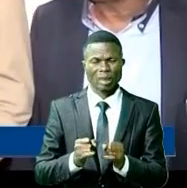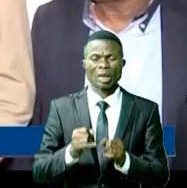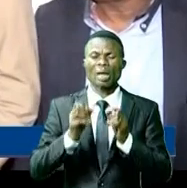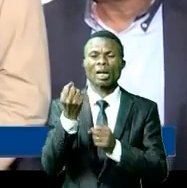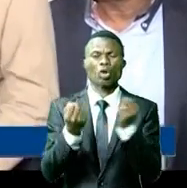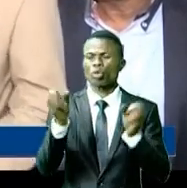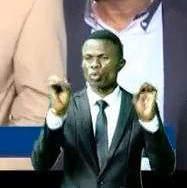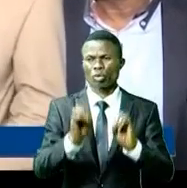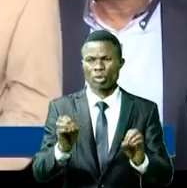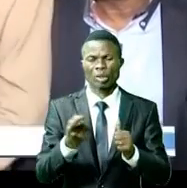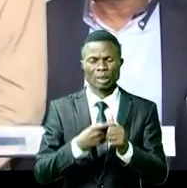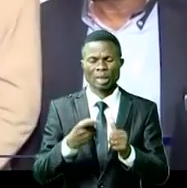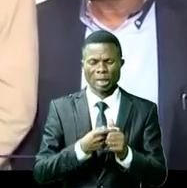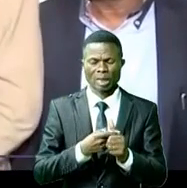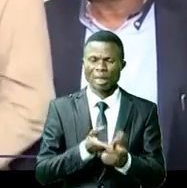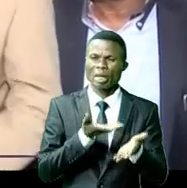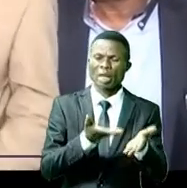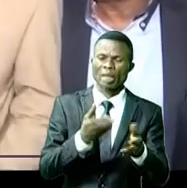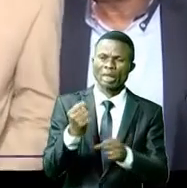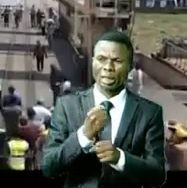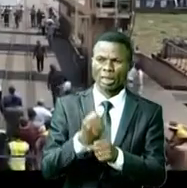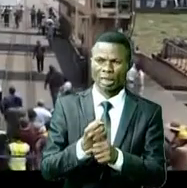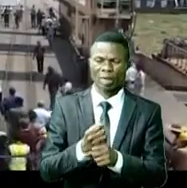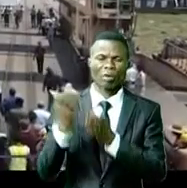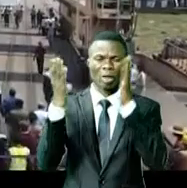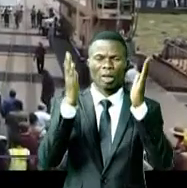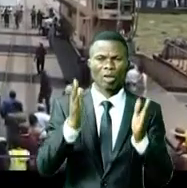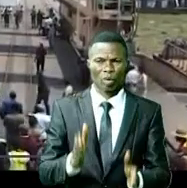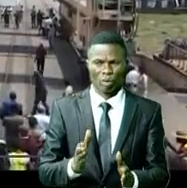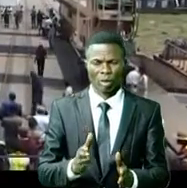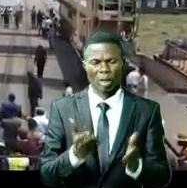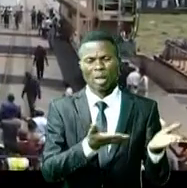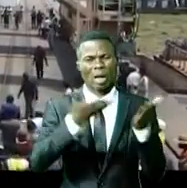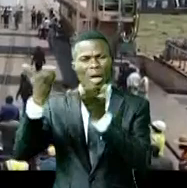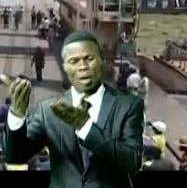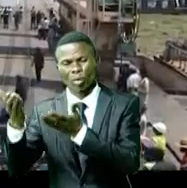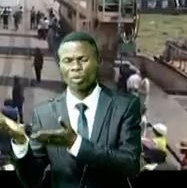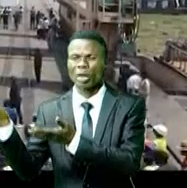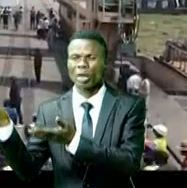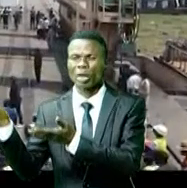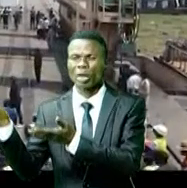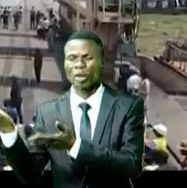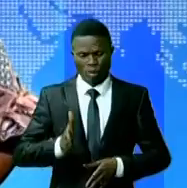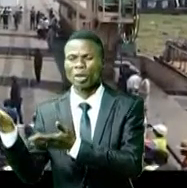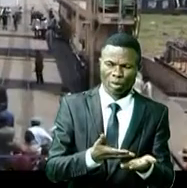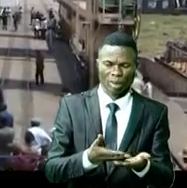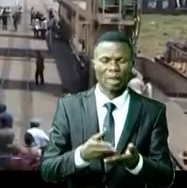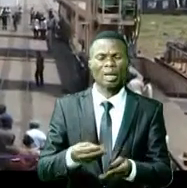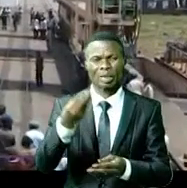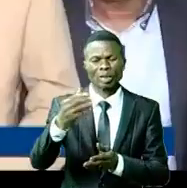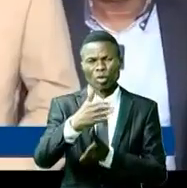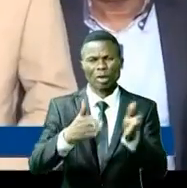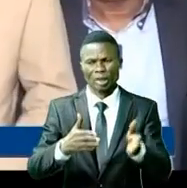transport, et surtout de biens et de services qui doivent être commercialisés, qui doivent être emportés, et ça fait aussi un revenu.